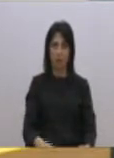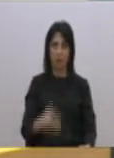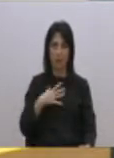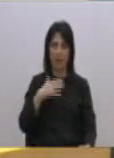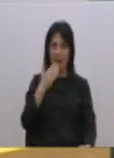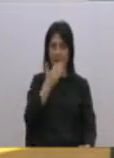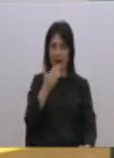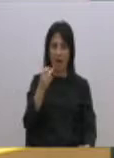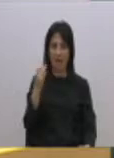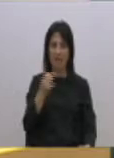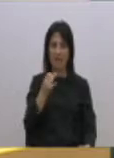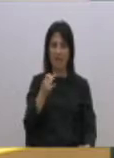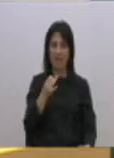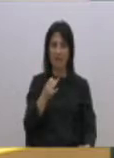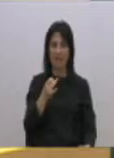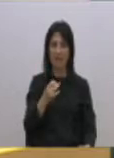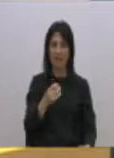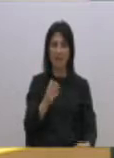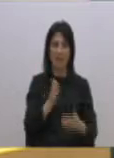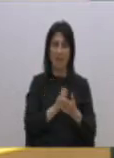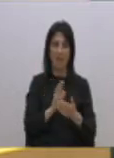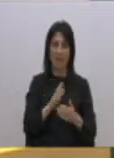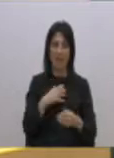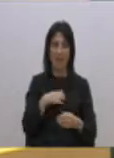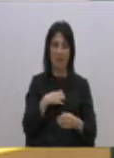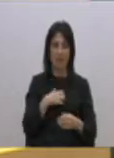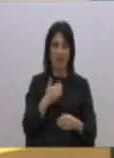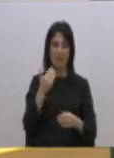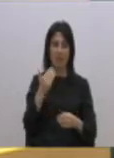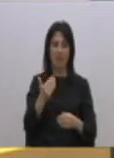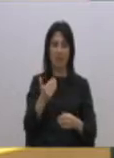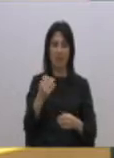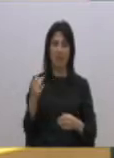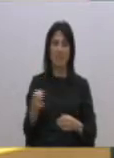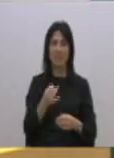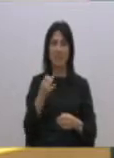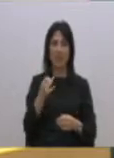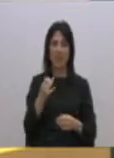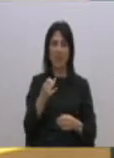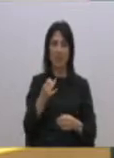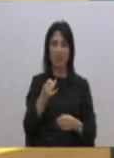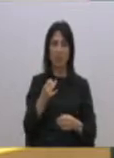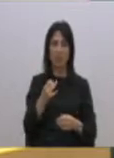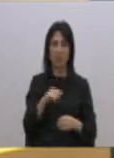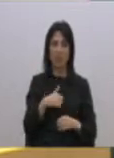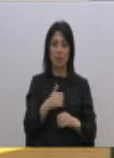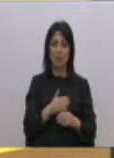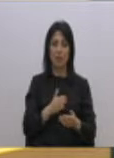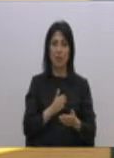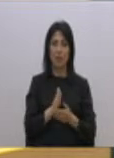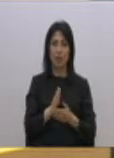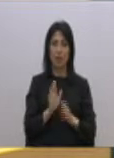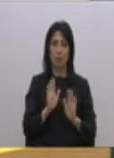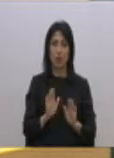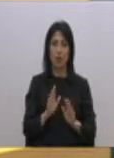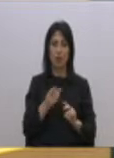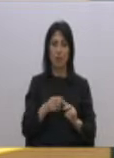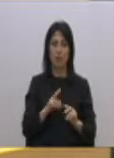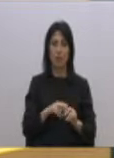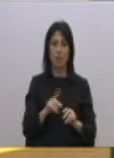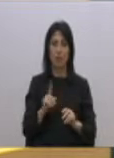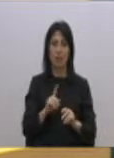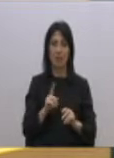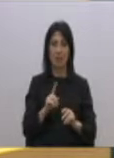ქართველი ხალხის ინტერესები არ არის გადამწყვეტი. თქვენთვის საინტერესოა და პრიორიტეტულია მხოლოდ ის,